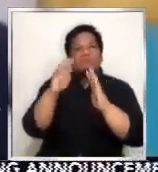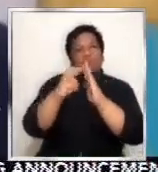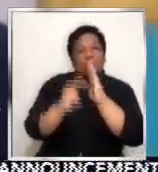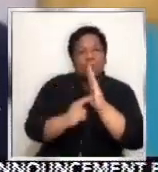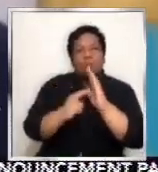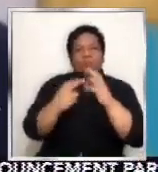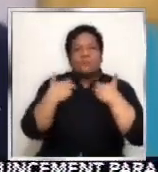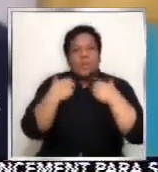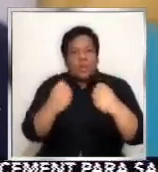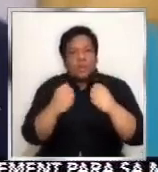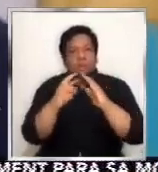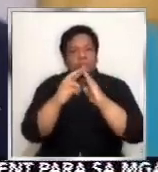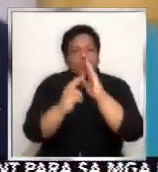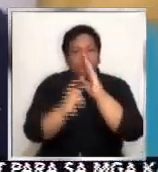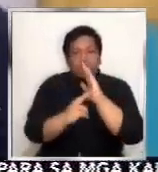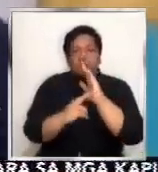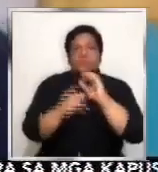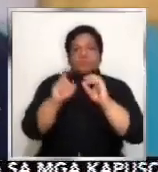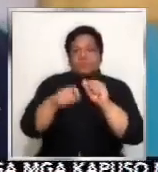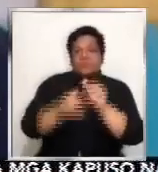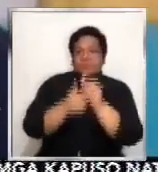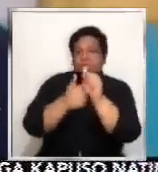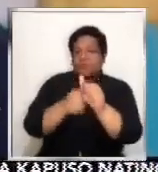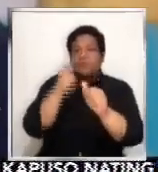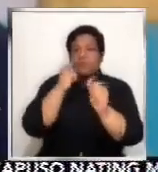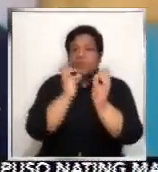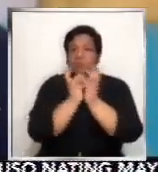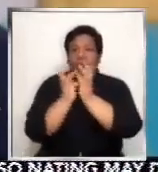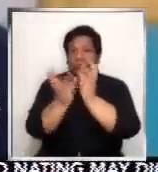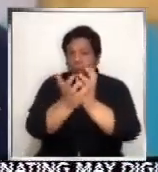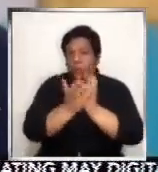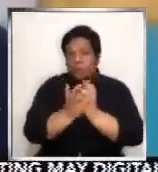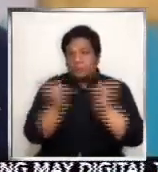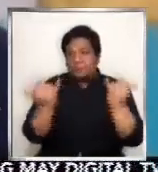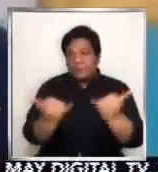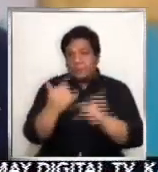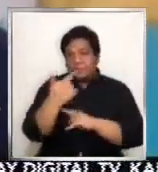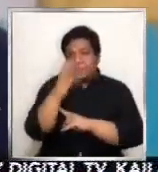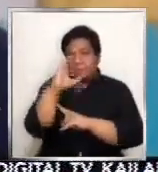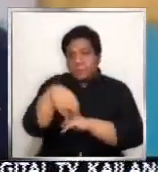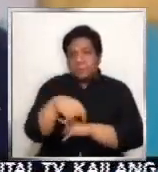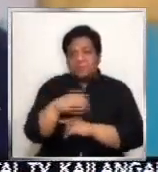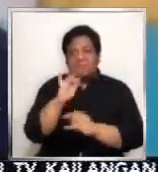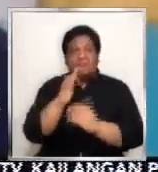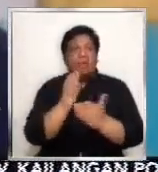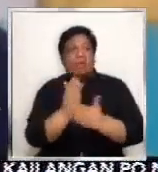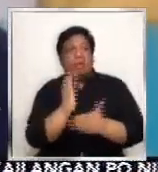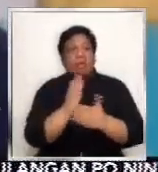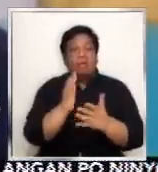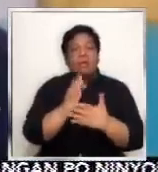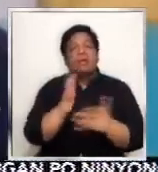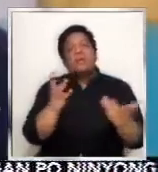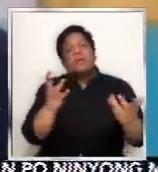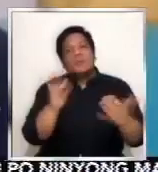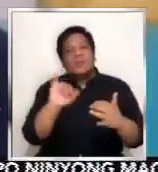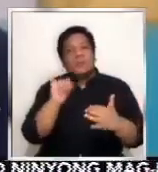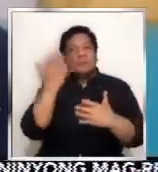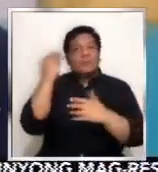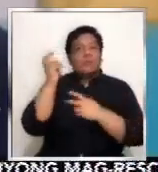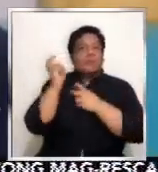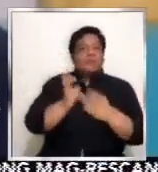kinakailangan sundan sa isang quarantine kagaya ng GCQ, eh mangyayari na naman yung nangyari nung July. Dadami ang